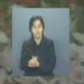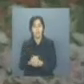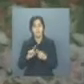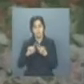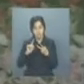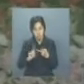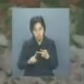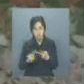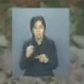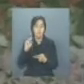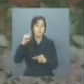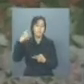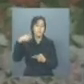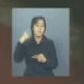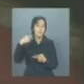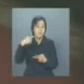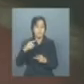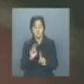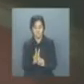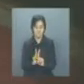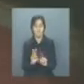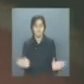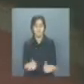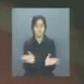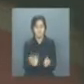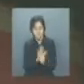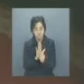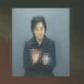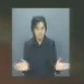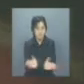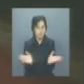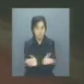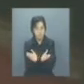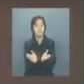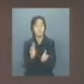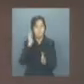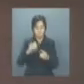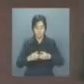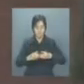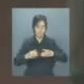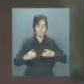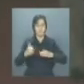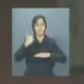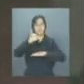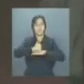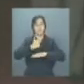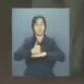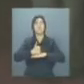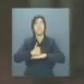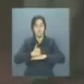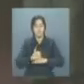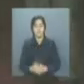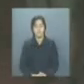องฮุยน้าสาวแท้ๆเป็นกำลังสำคัญที่จะหนุนหลังและสร้างฐานอำนาจของนายคิมจองอุนให้แข็งแรง